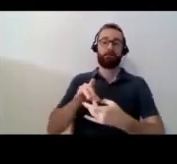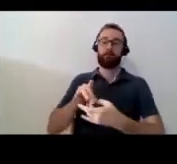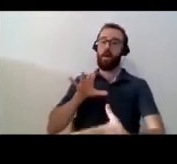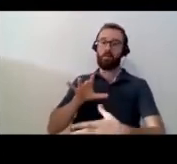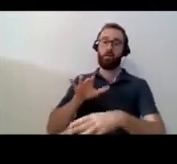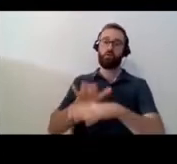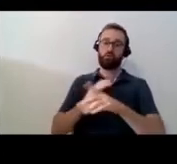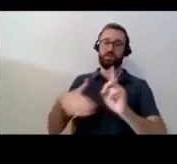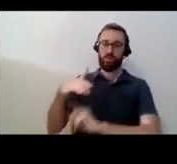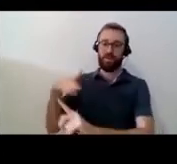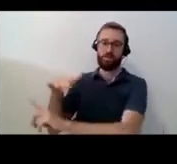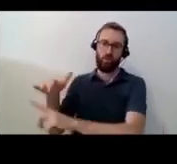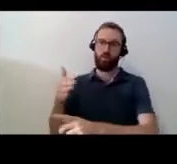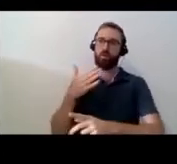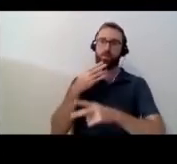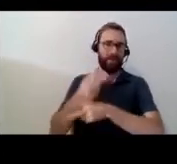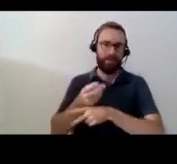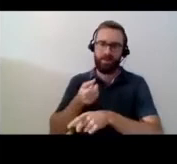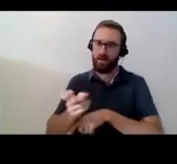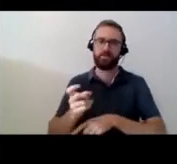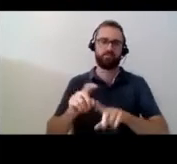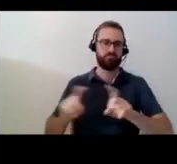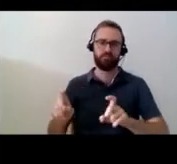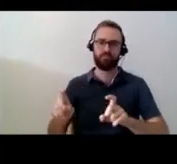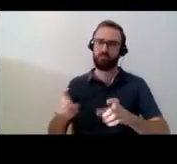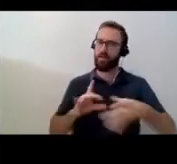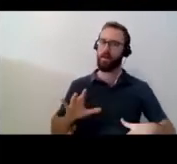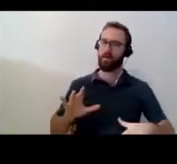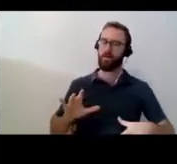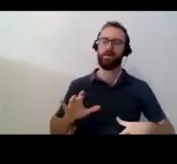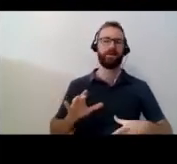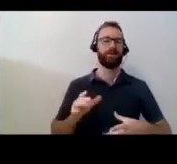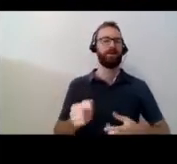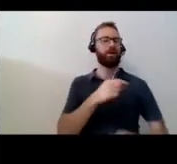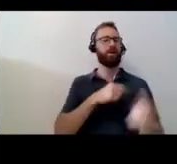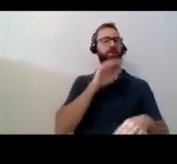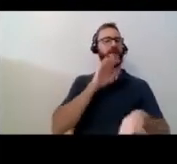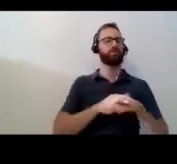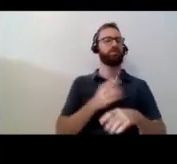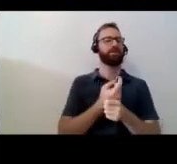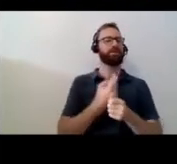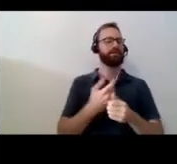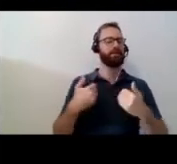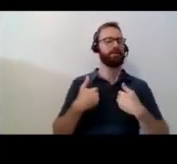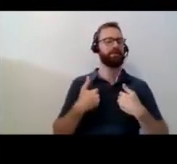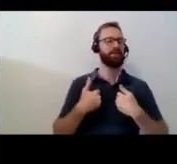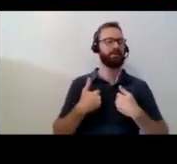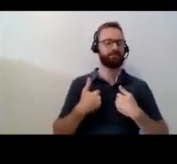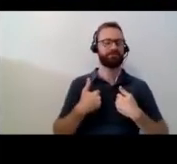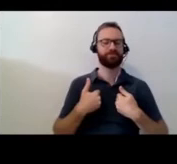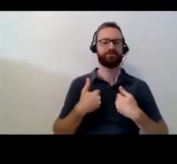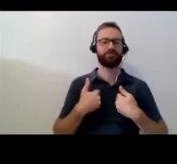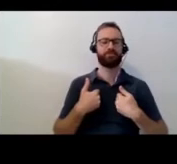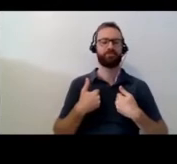des situations de maltraitance. Si je reviens à l'aspect de la médecine vétérinaire, si on dit que l'article